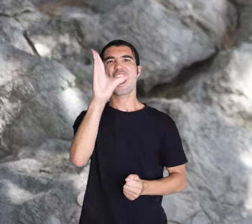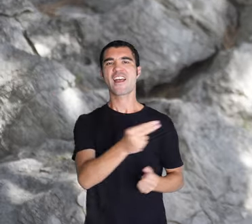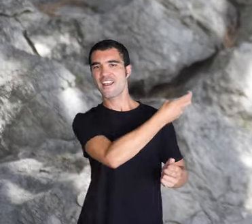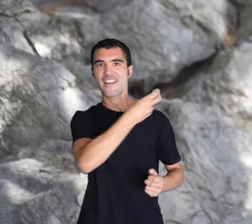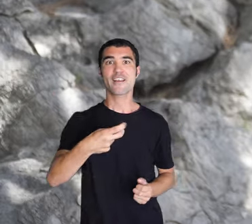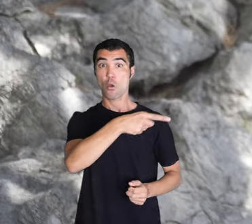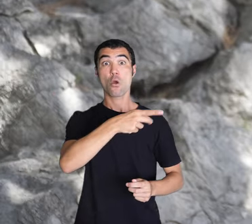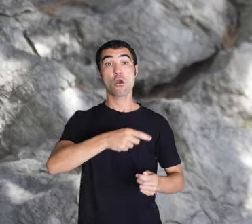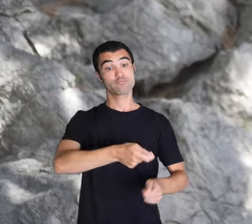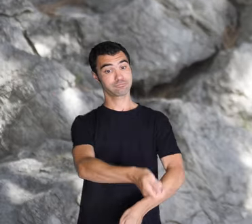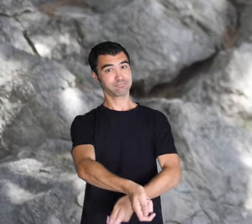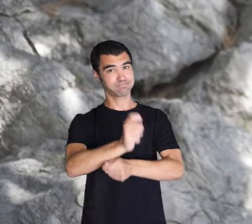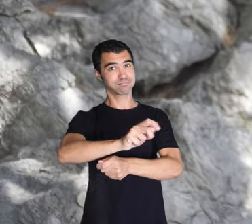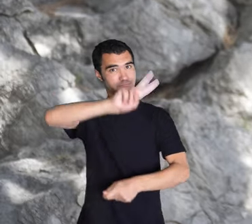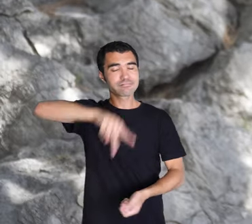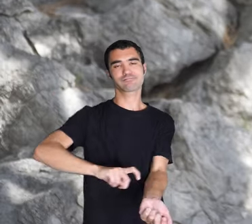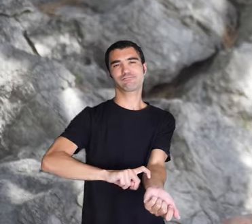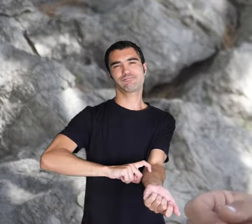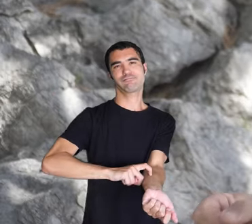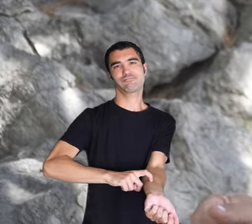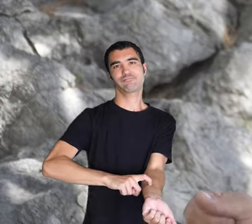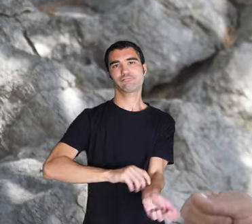ells duen la pesca també de dins la sang,